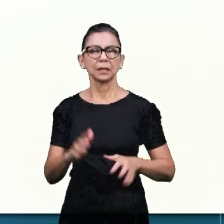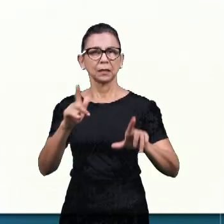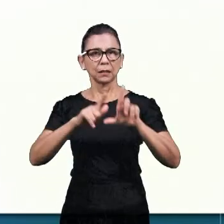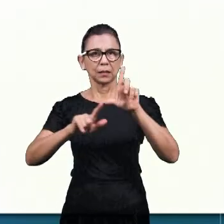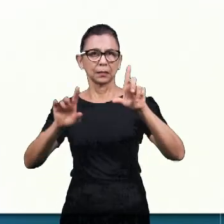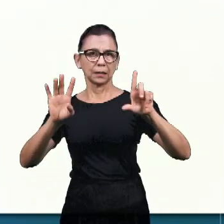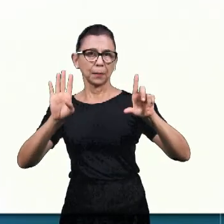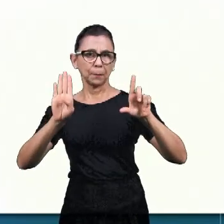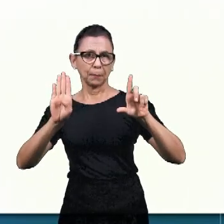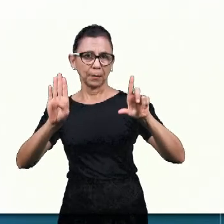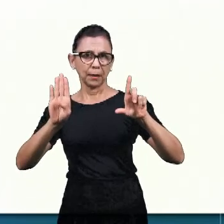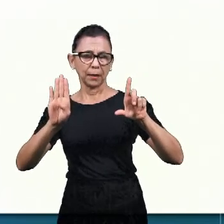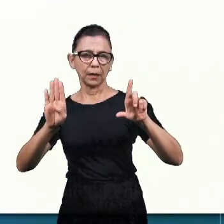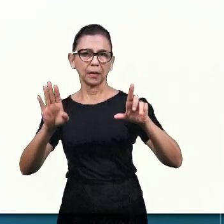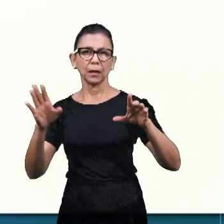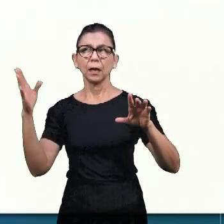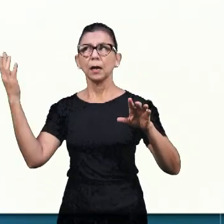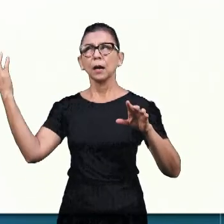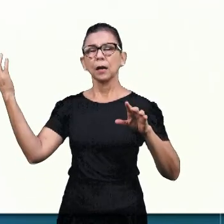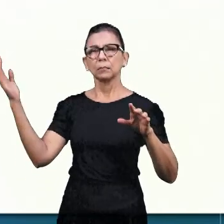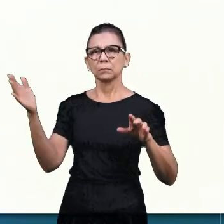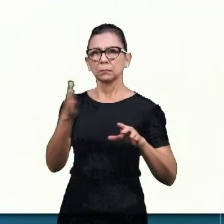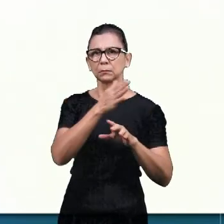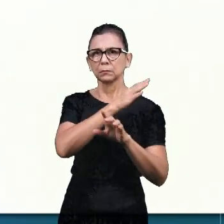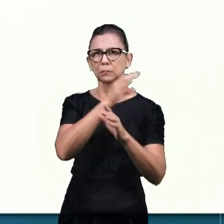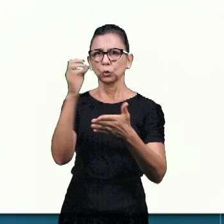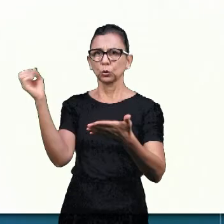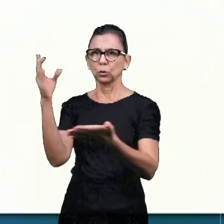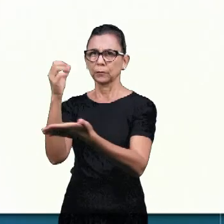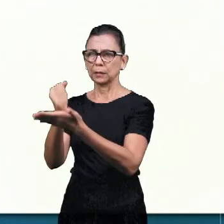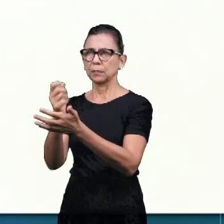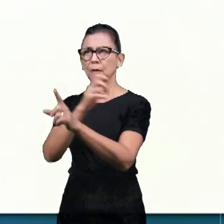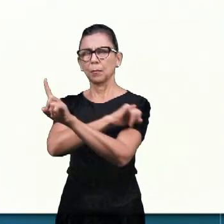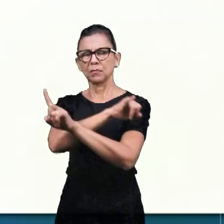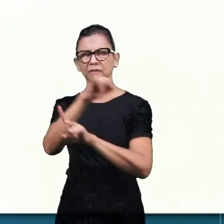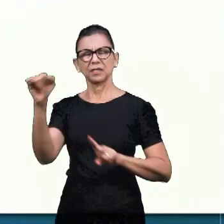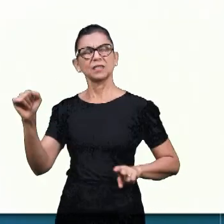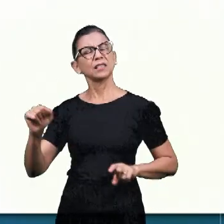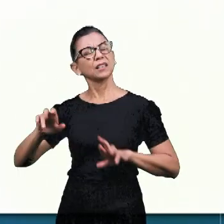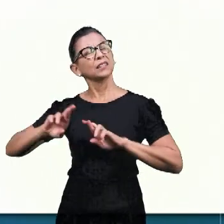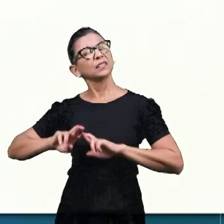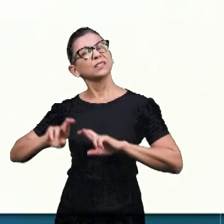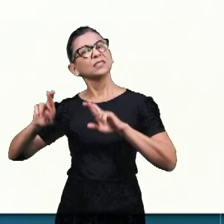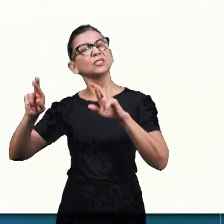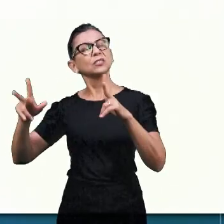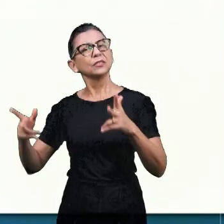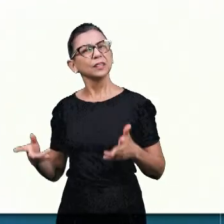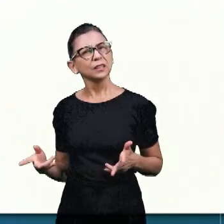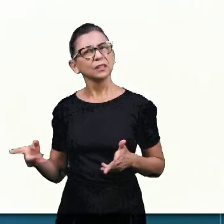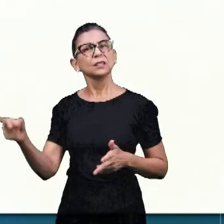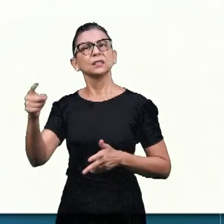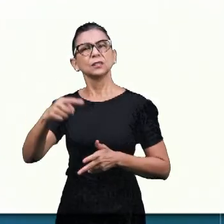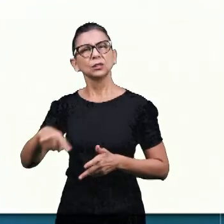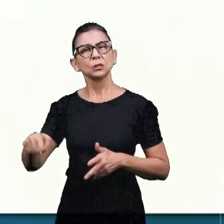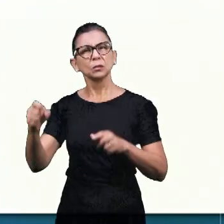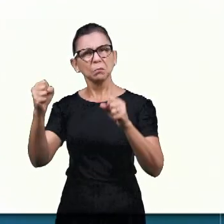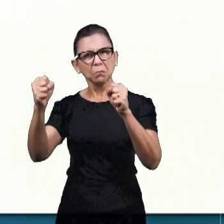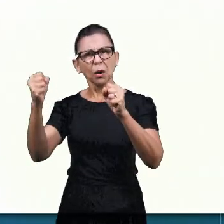dit, pourquoi la prophétie dans l'Ancien Testament est différente et tous peuvent